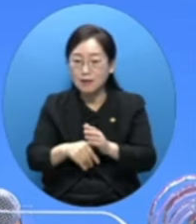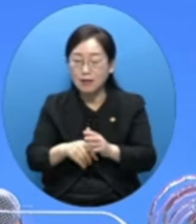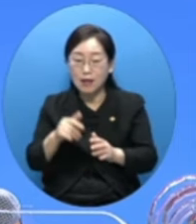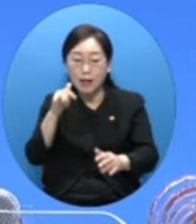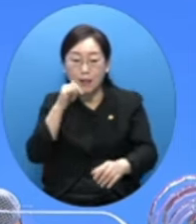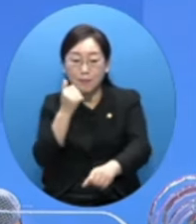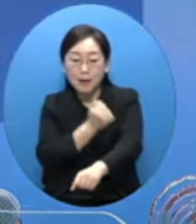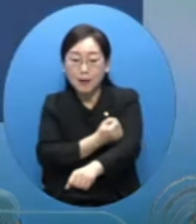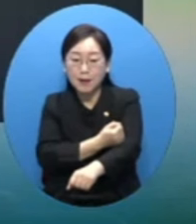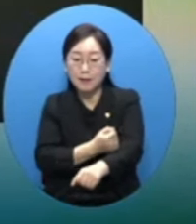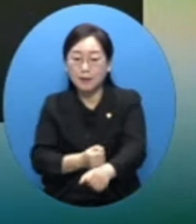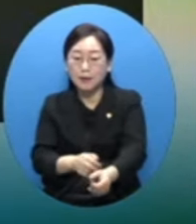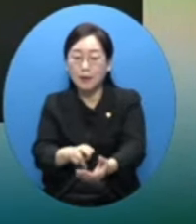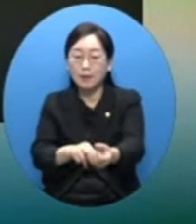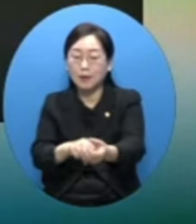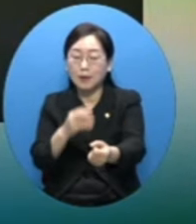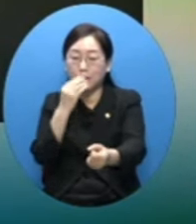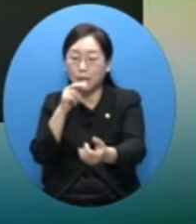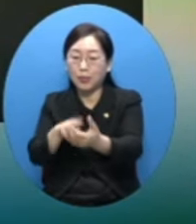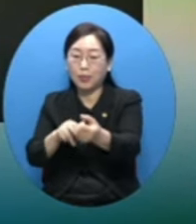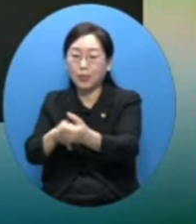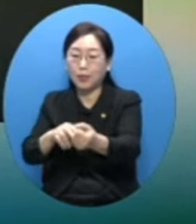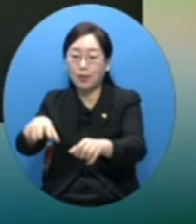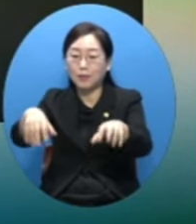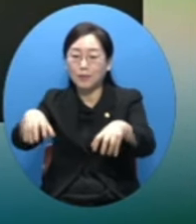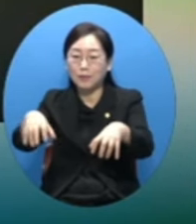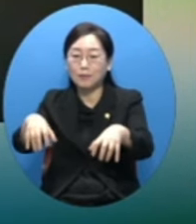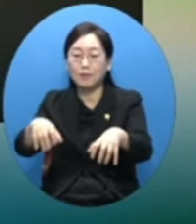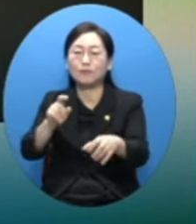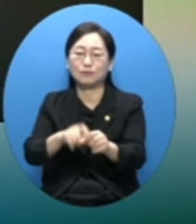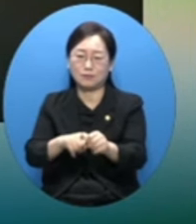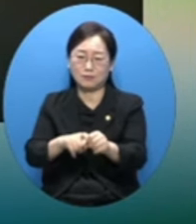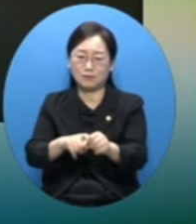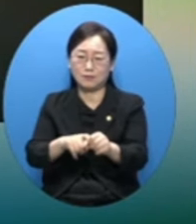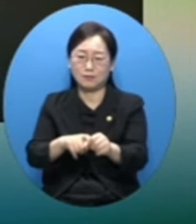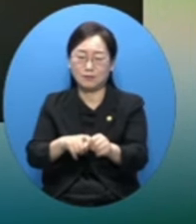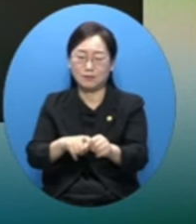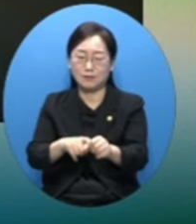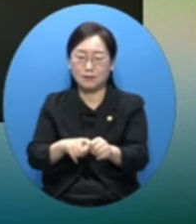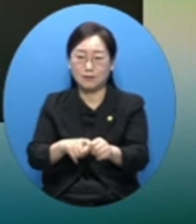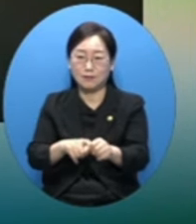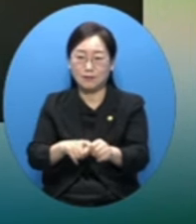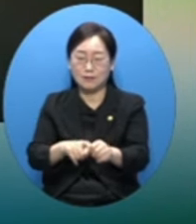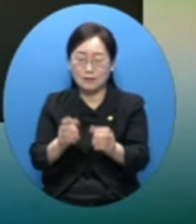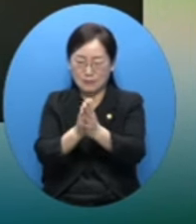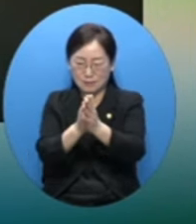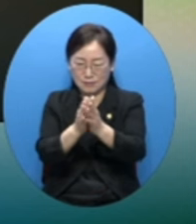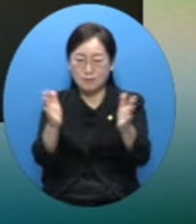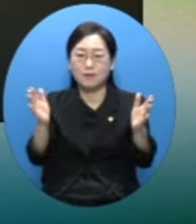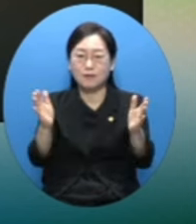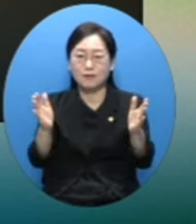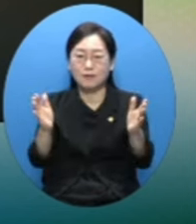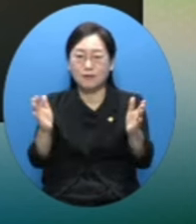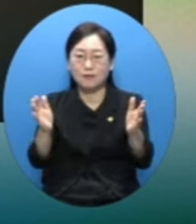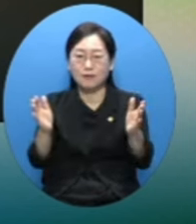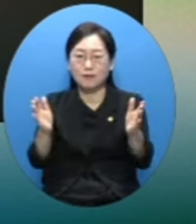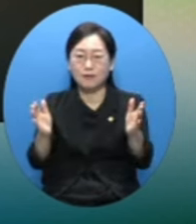그가 앞장서서 돈을 벌기 위해서 마약세계에 발을 들여놓았다가